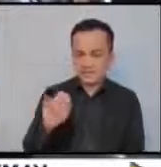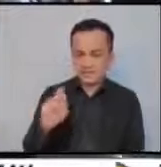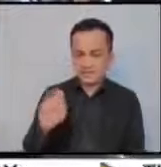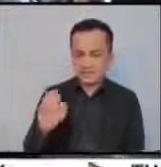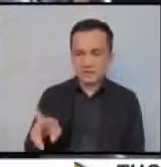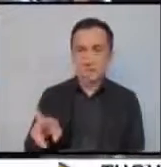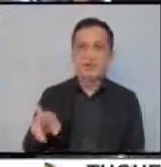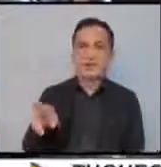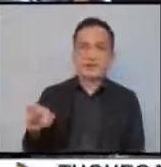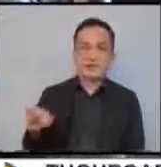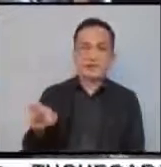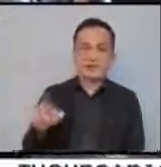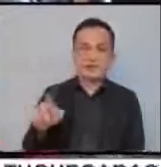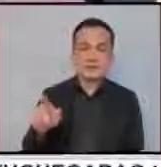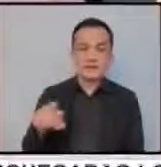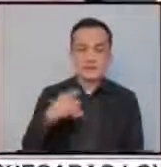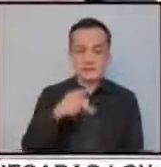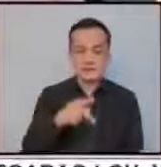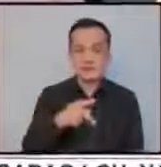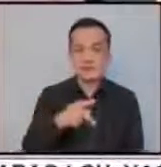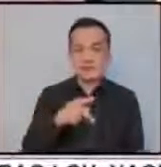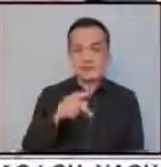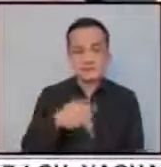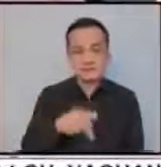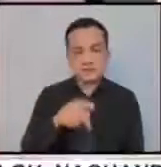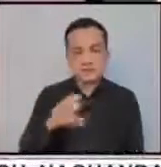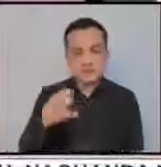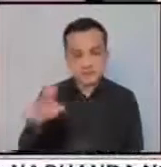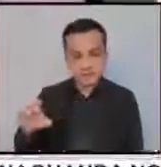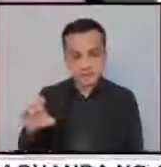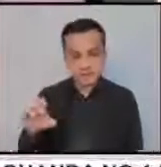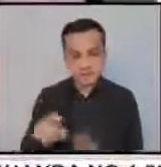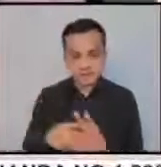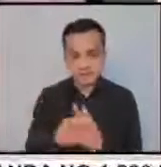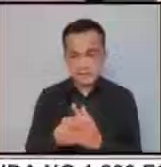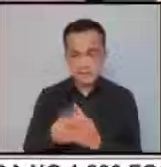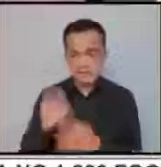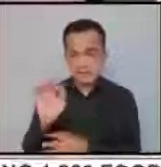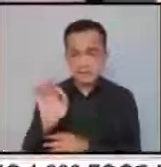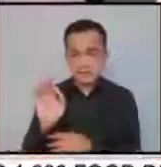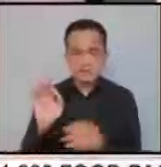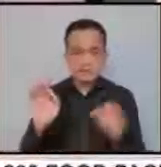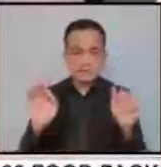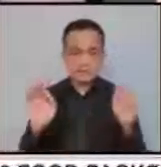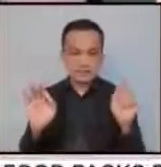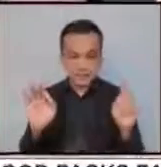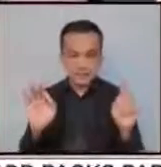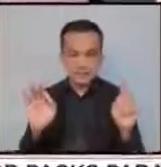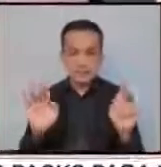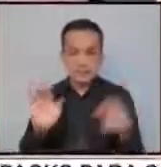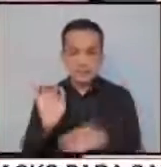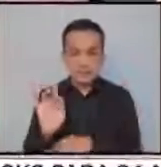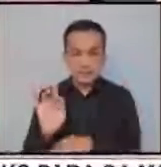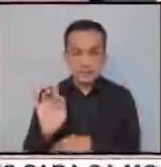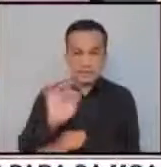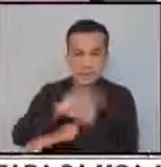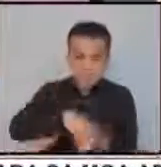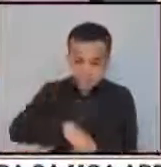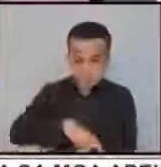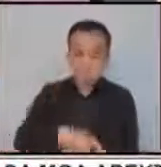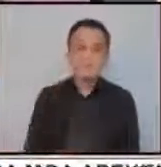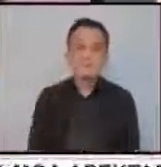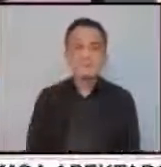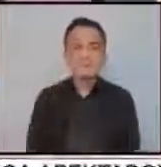Philippines starting this Friday po. Bali yung shows po namin Friday and Saturday at 8 o'clock in the evening, and